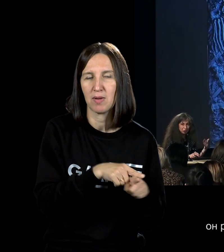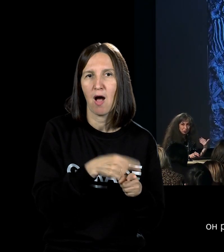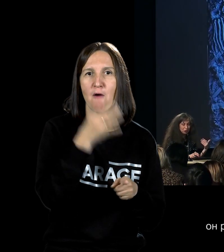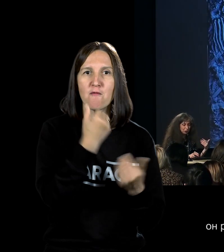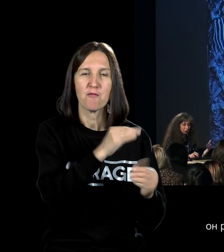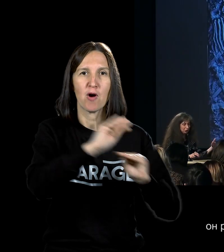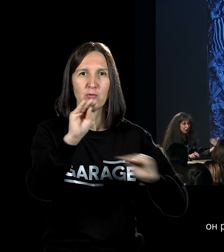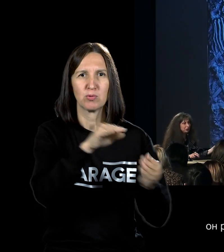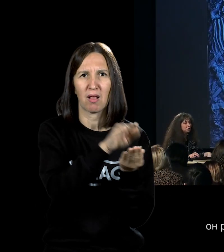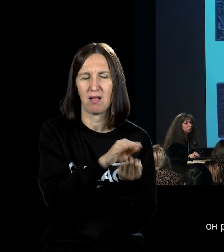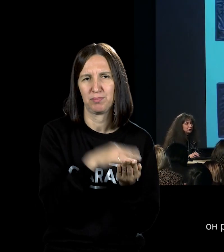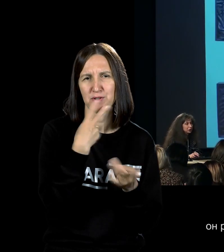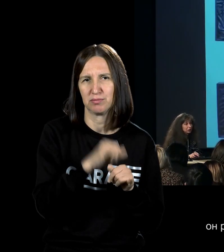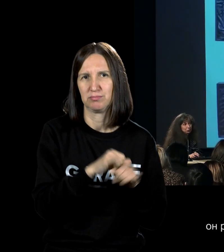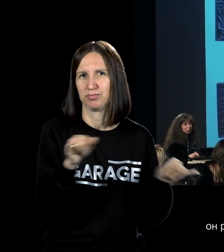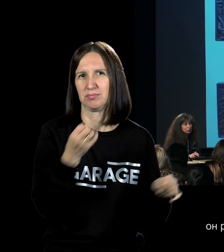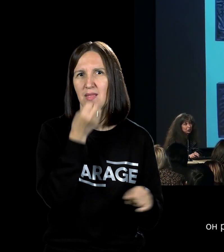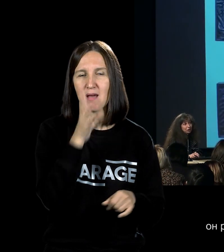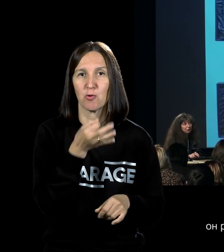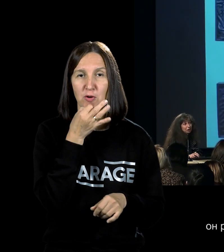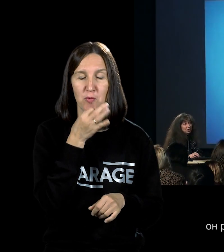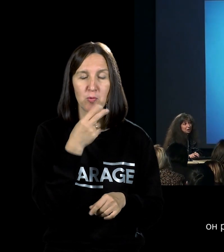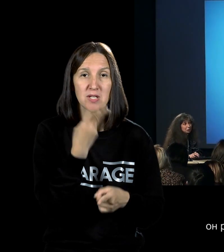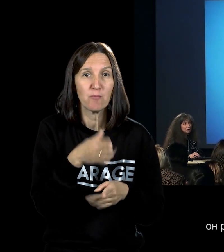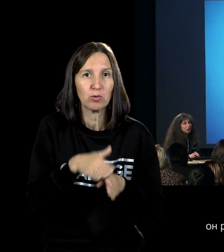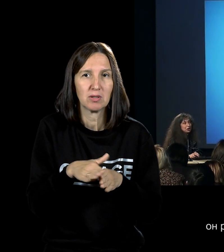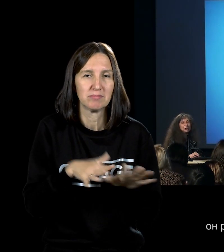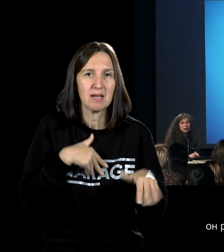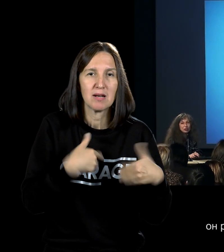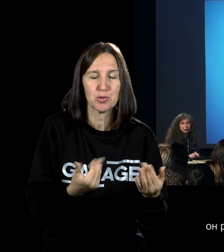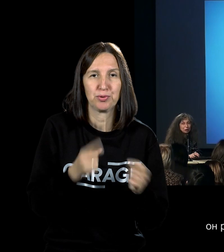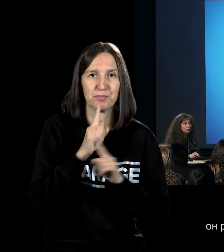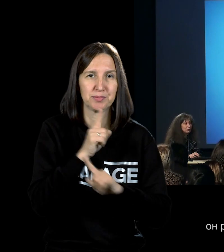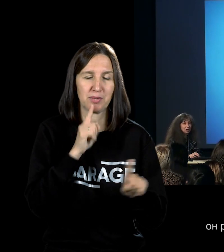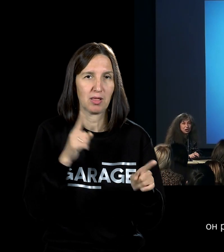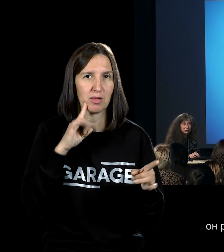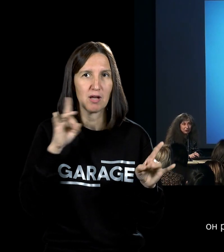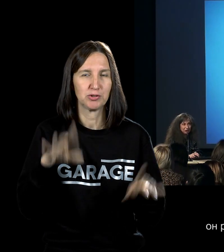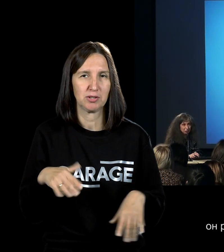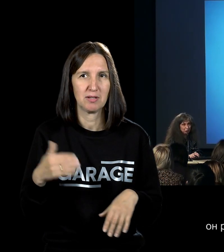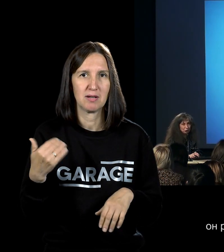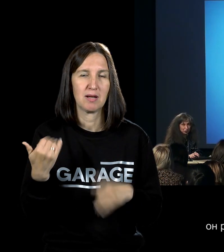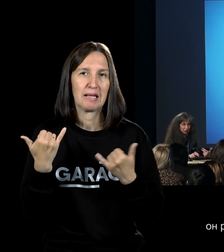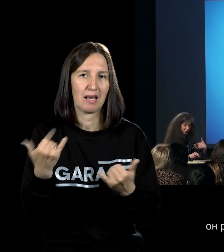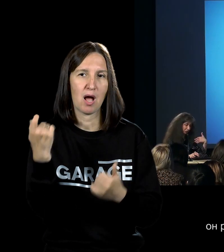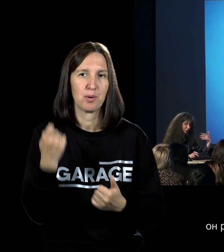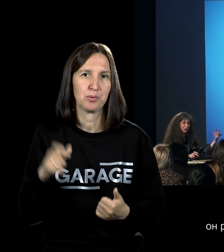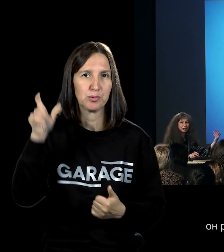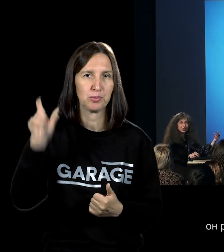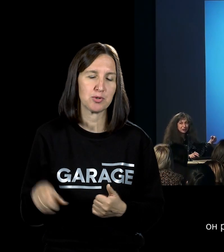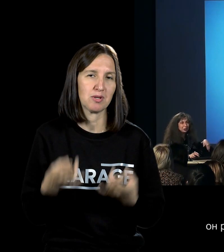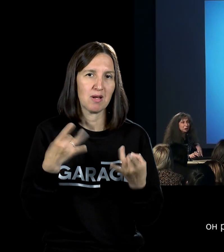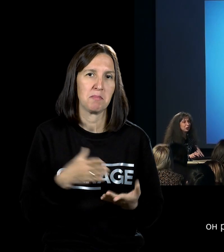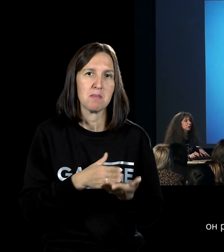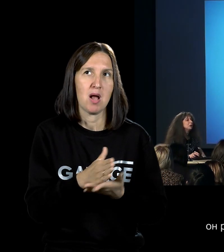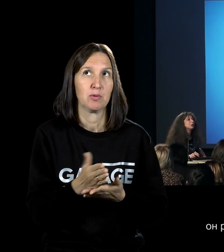всегда – это дурной вкус, он реализует вот в этих самых очень странных, как бы совершенно неожиданных для него работах, неожиданных для художника с